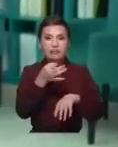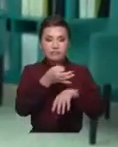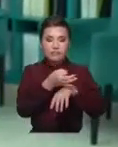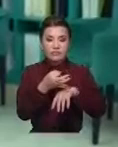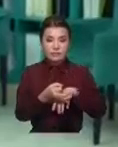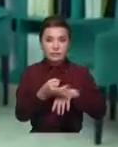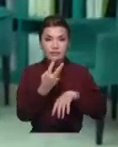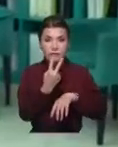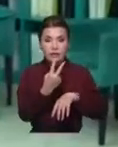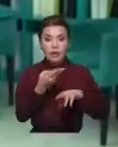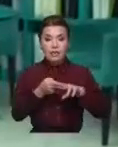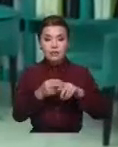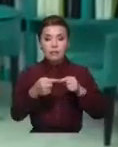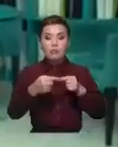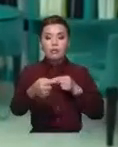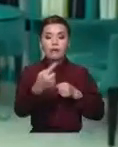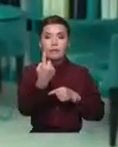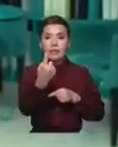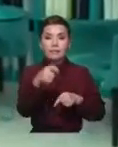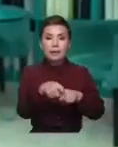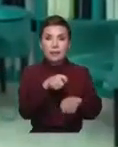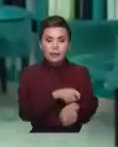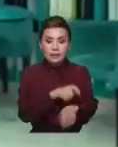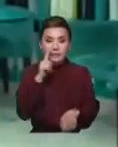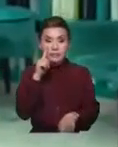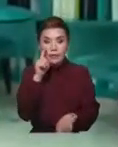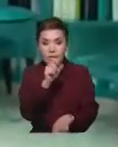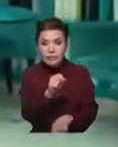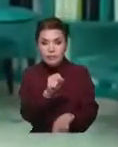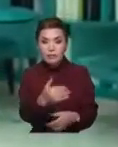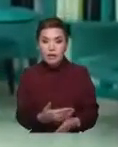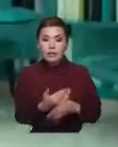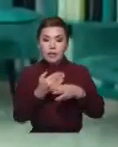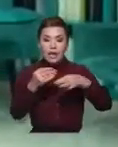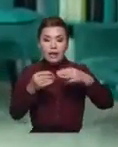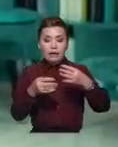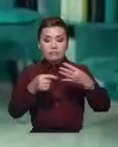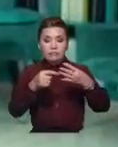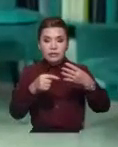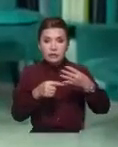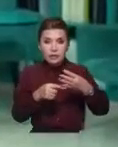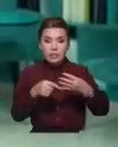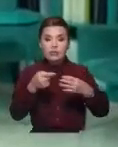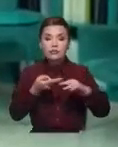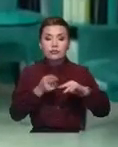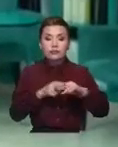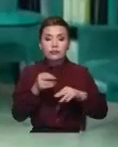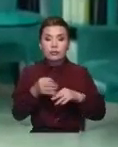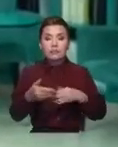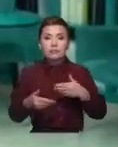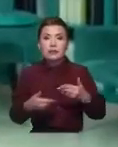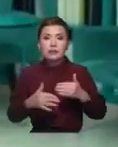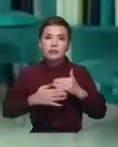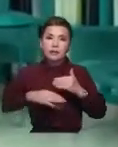ультрадыбысты датчиктер, олар 1 метр арашықтағы объекті көру үшін арналған, ал астындағы ультрадыбыстар болса, осы баспалдақтардың бар